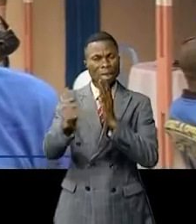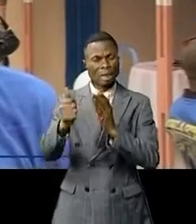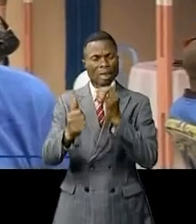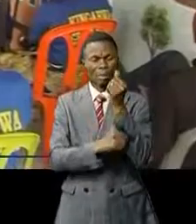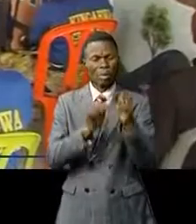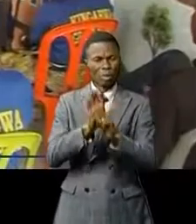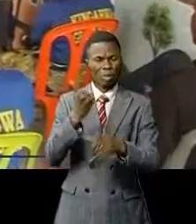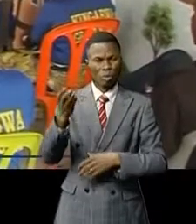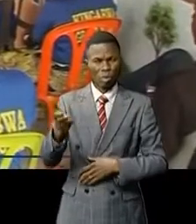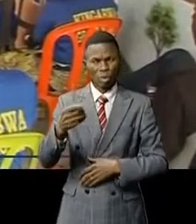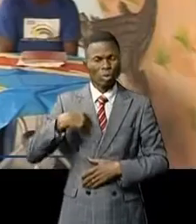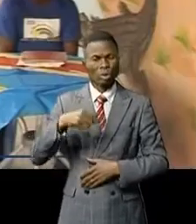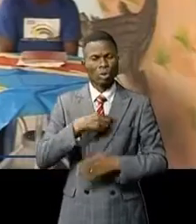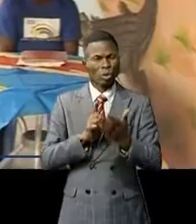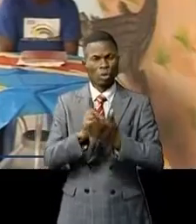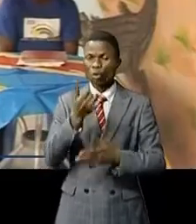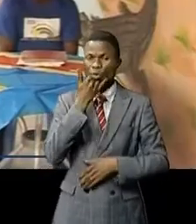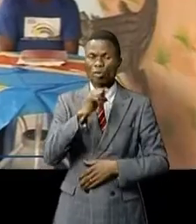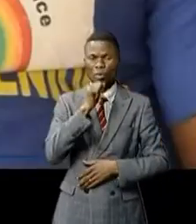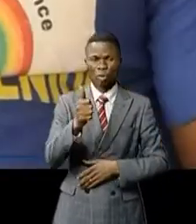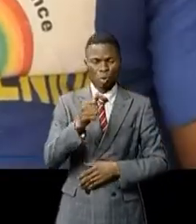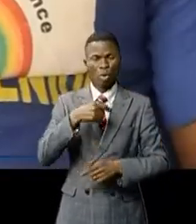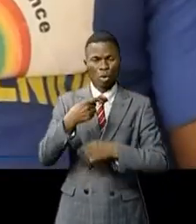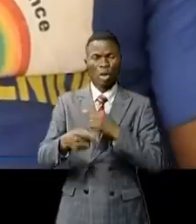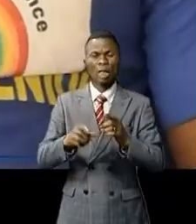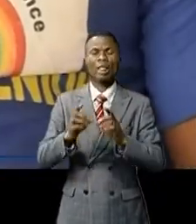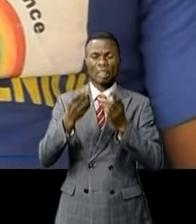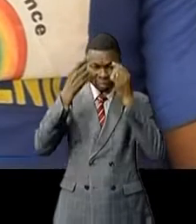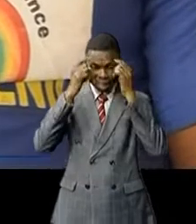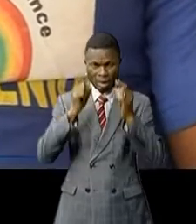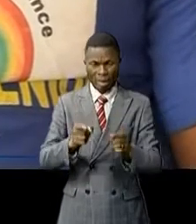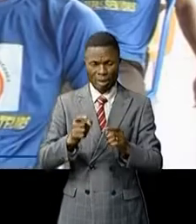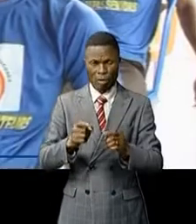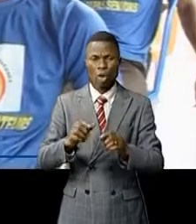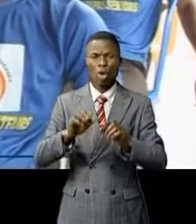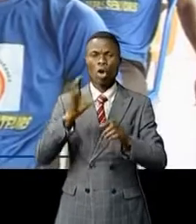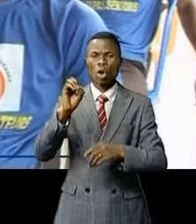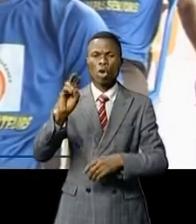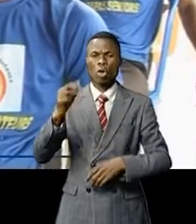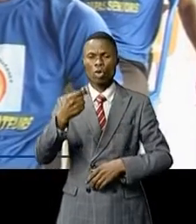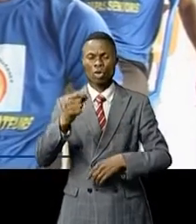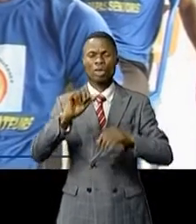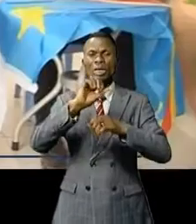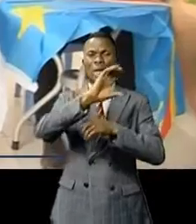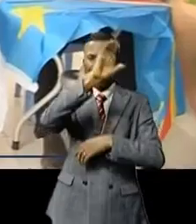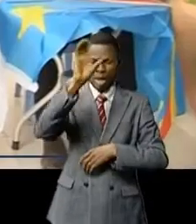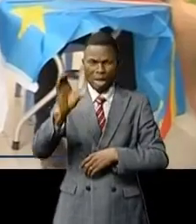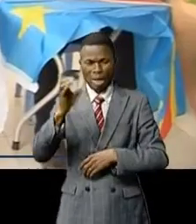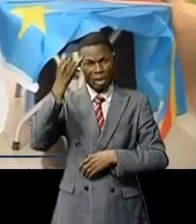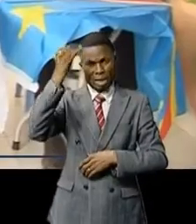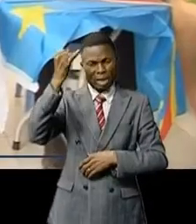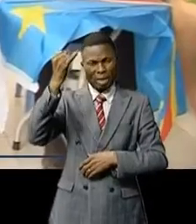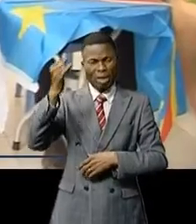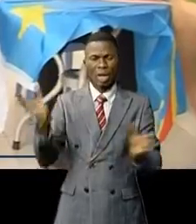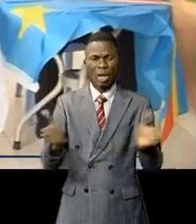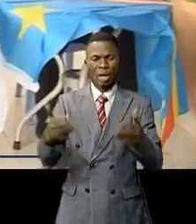capitale. Nous n'avons pas droit à l'erreur, une devise de l'ONG Arc-en-Ciel devenue toute une philosophie dans l'encadrement